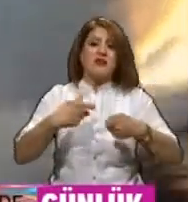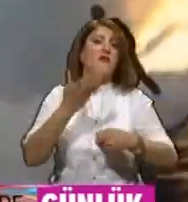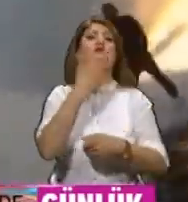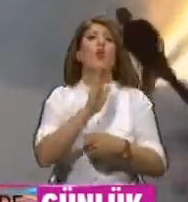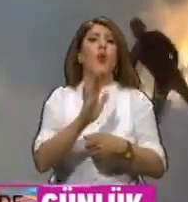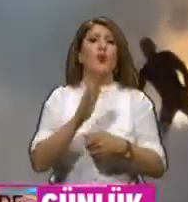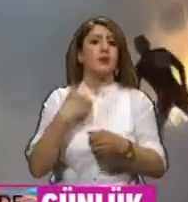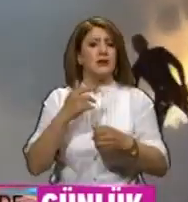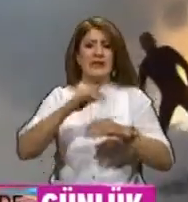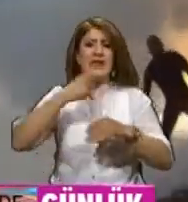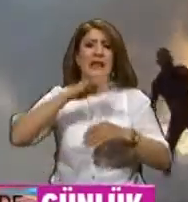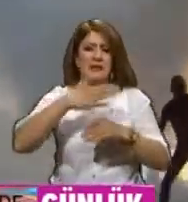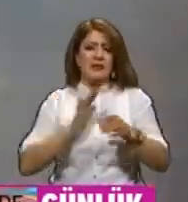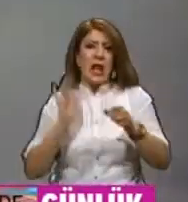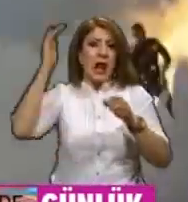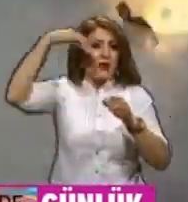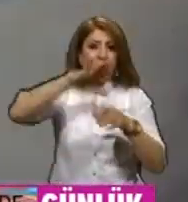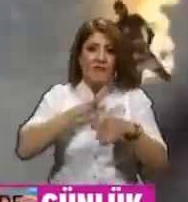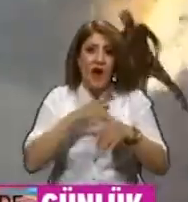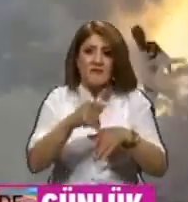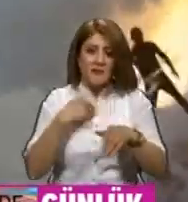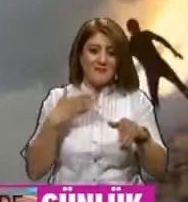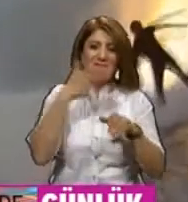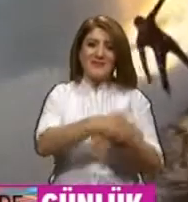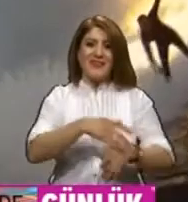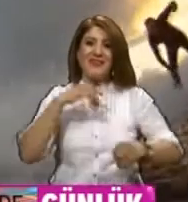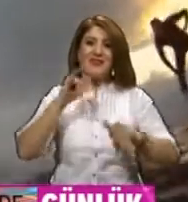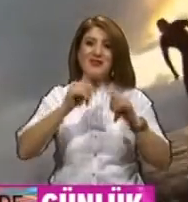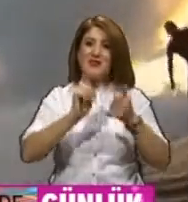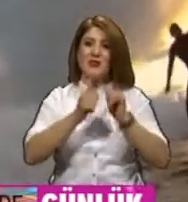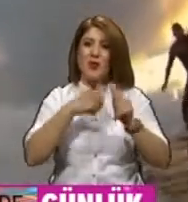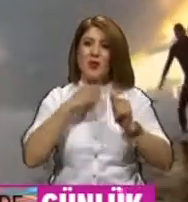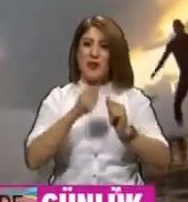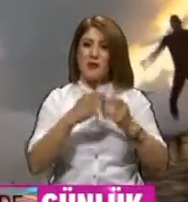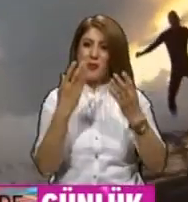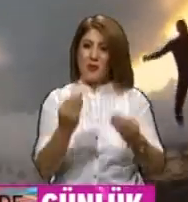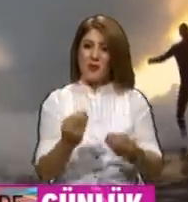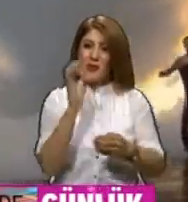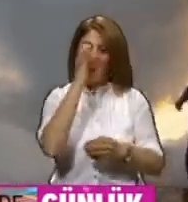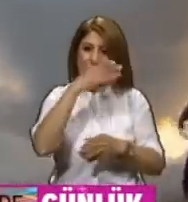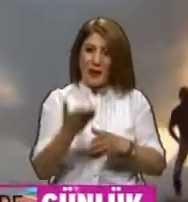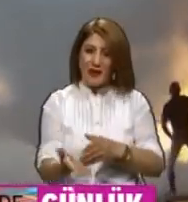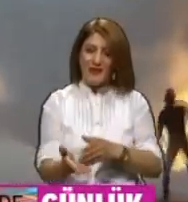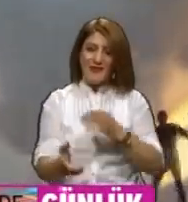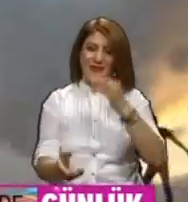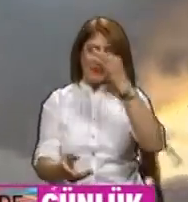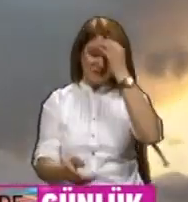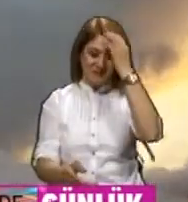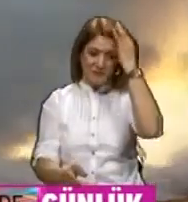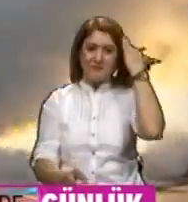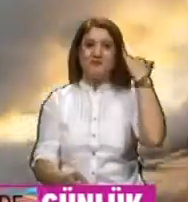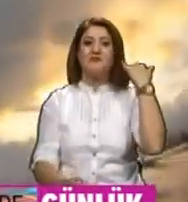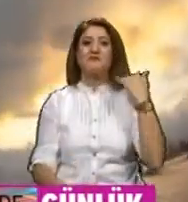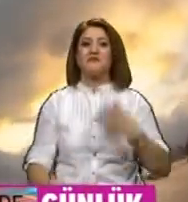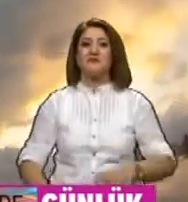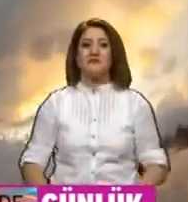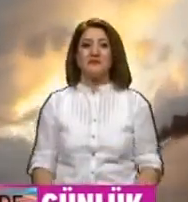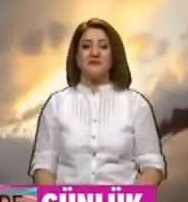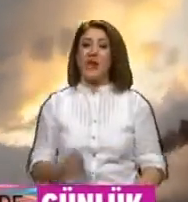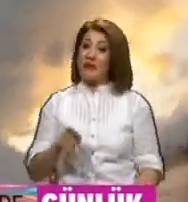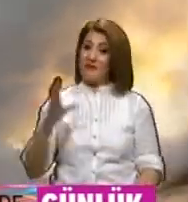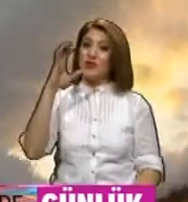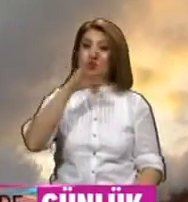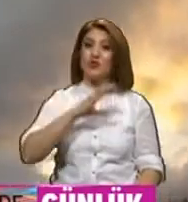Dalga varsa denizde girebiliyorsunuz. Denizde dalga, bizde sörf. Bizde sörf yani. Biz böyle. Aslında deniz öyle. Hem